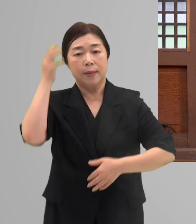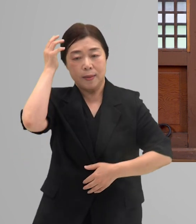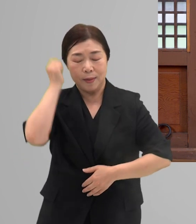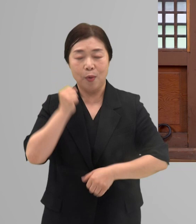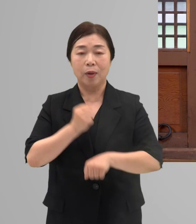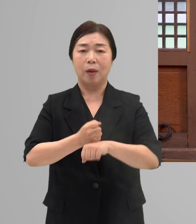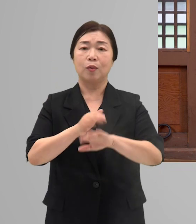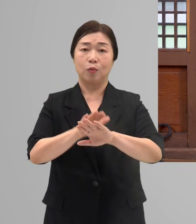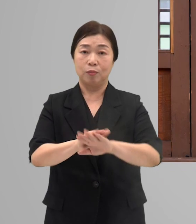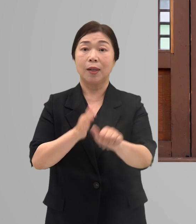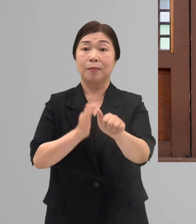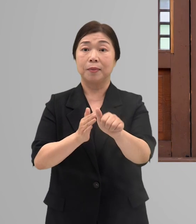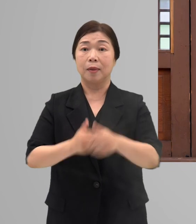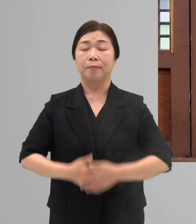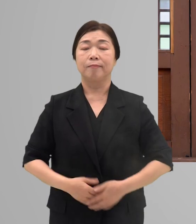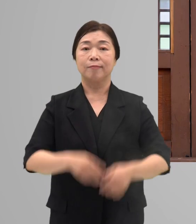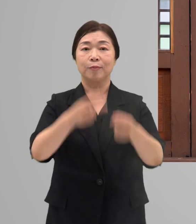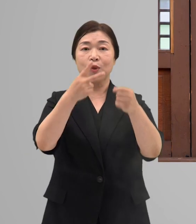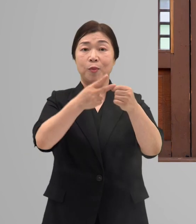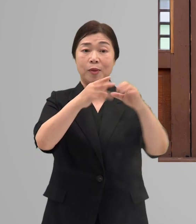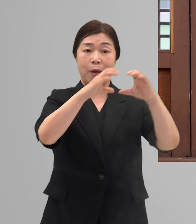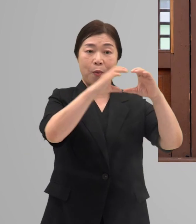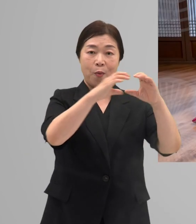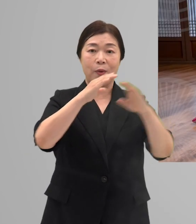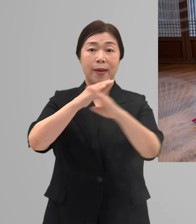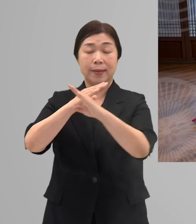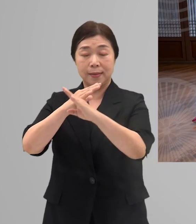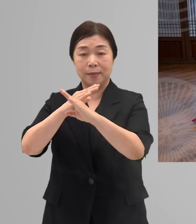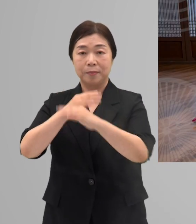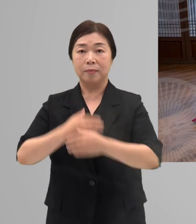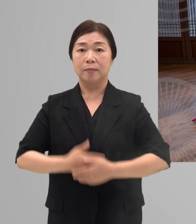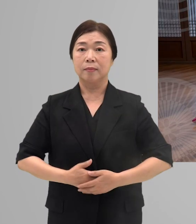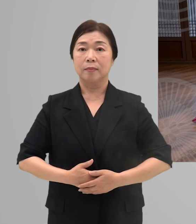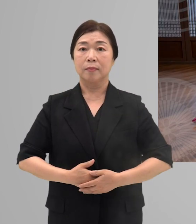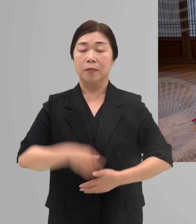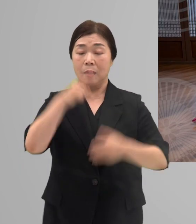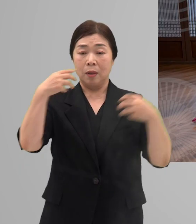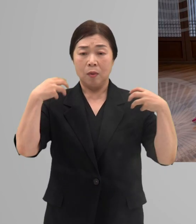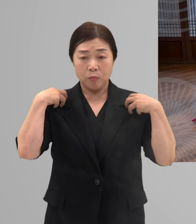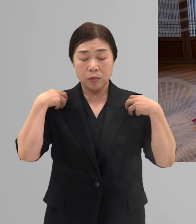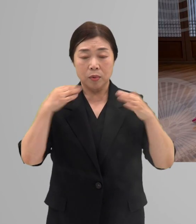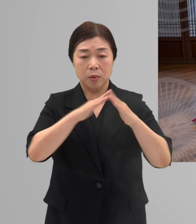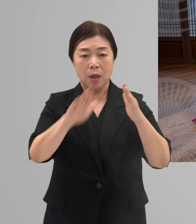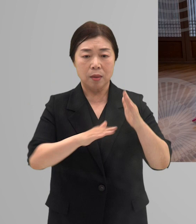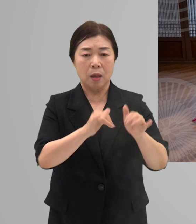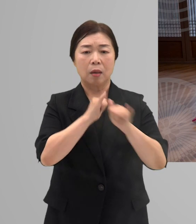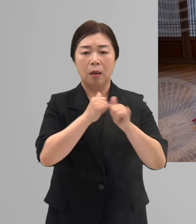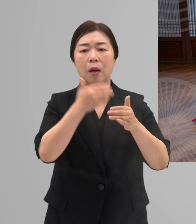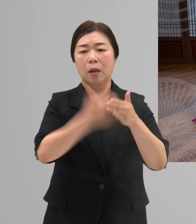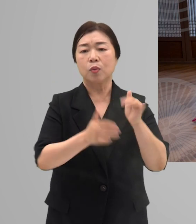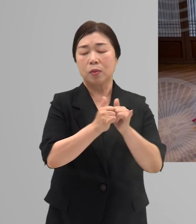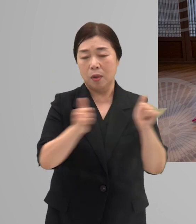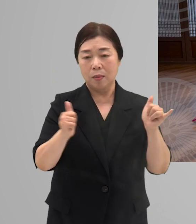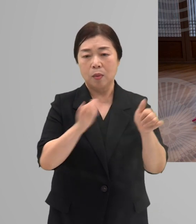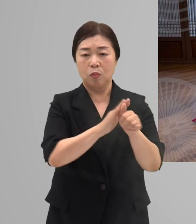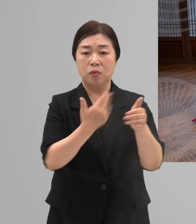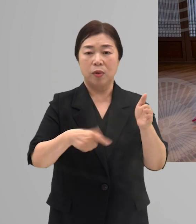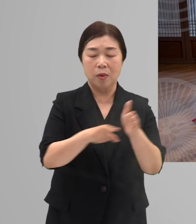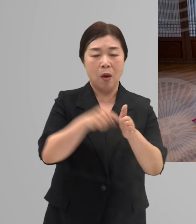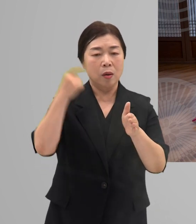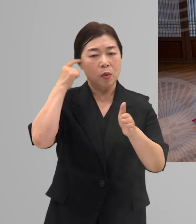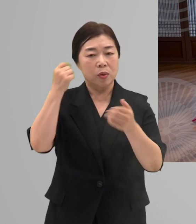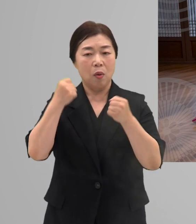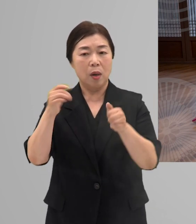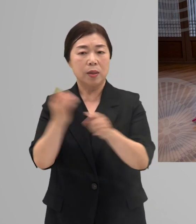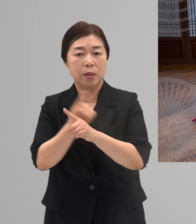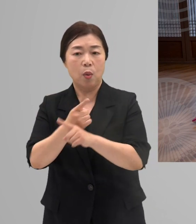기억해 두시면 좋겠습니다. 두 번째 OX 퀴즈 드립니다. 정부는 자살 유가족 원스톱 지원 사업의 일환으로 정신건강